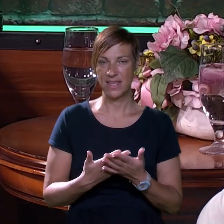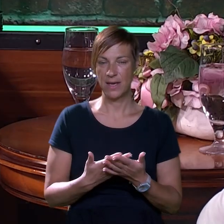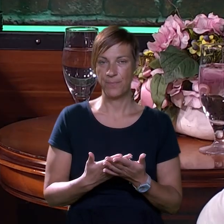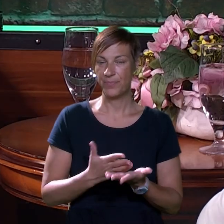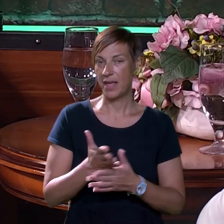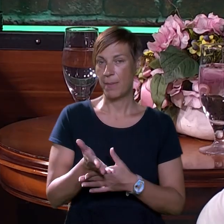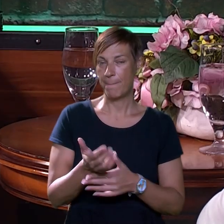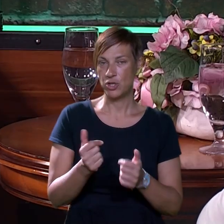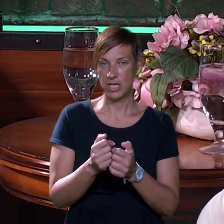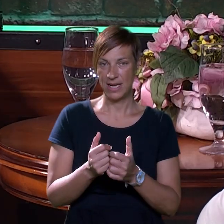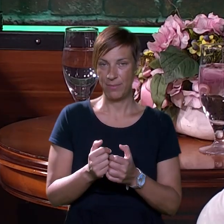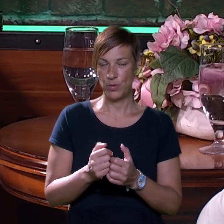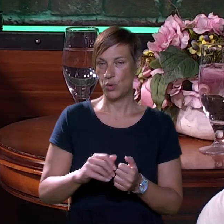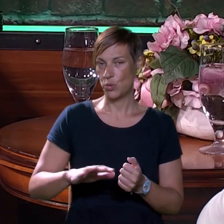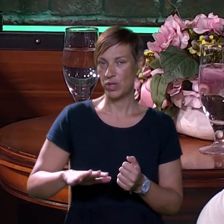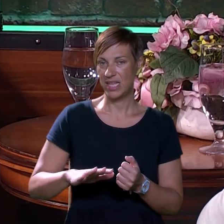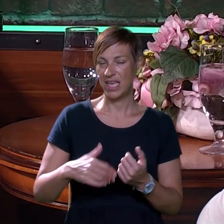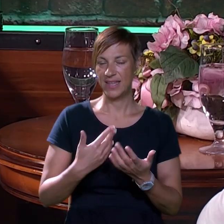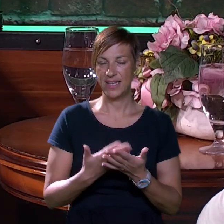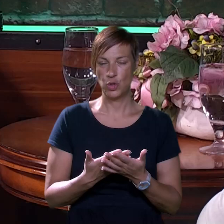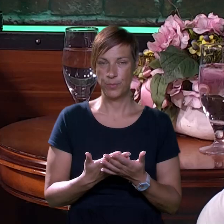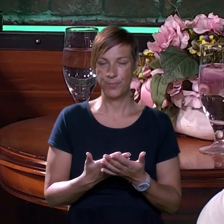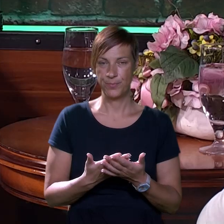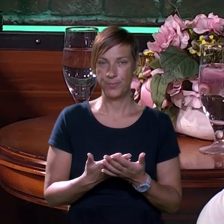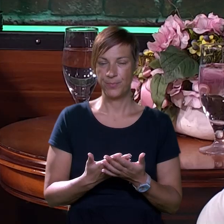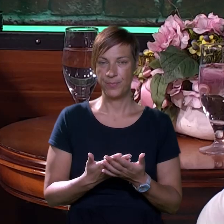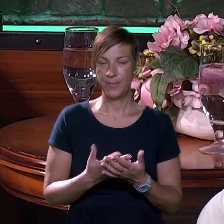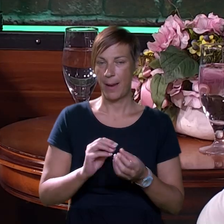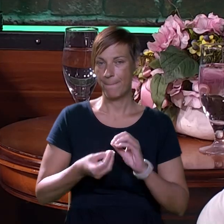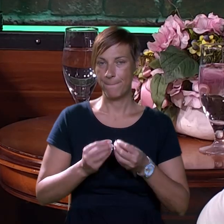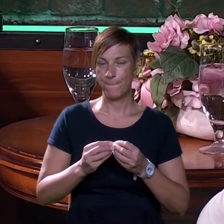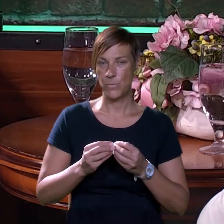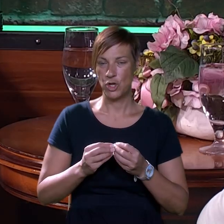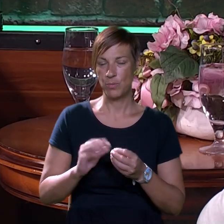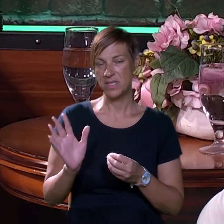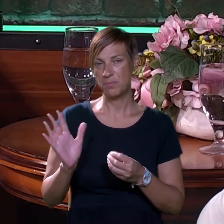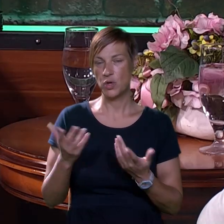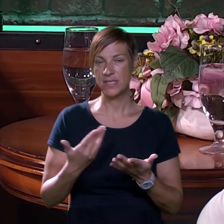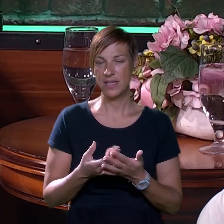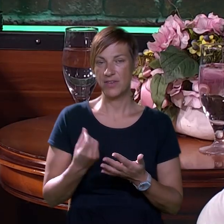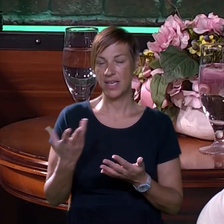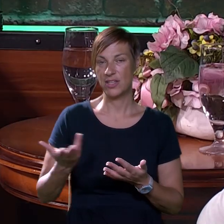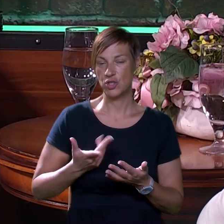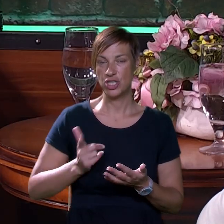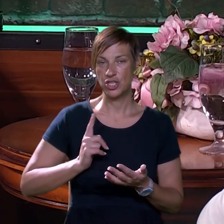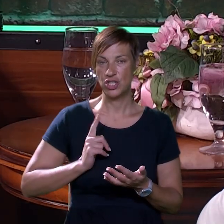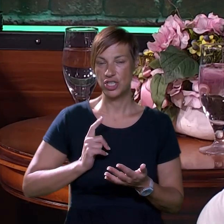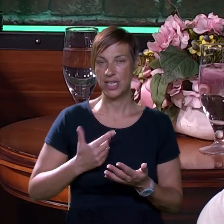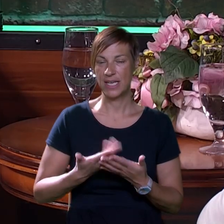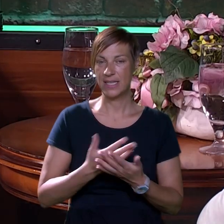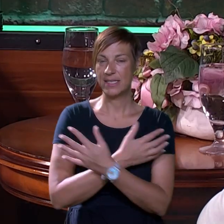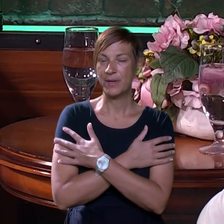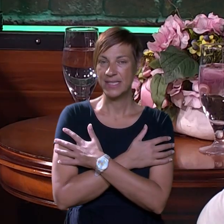znači pošaljite to svoje dijete, pošaljite tom svom djetetu poljubac, pozdrav, a kad dođe, dočekati